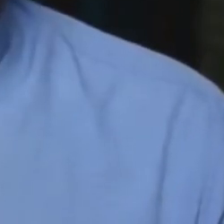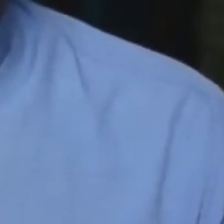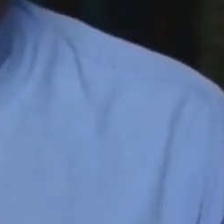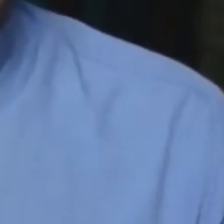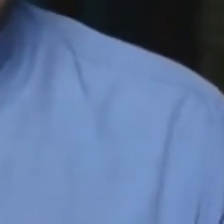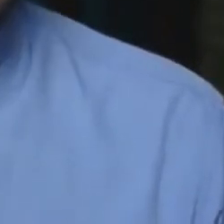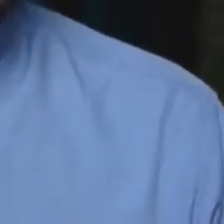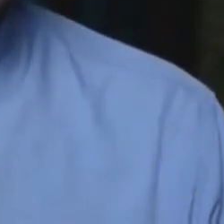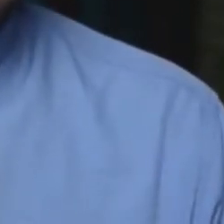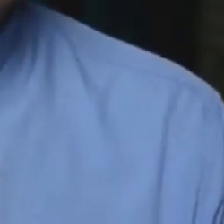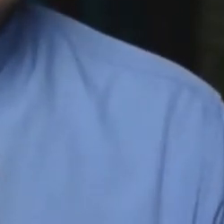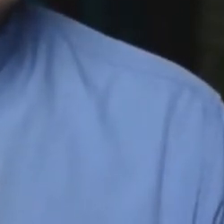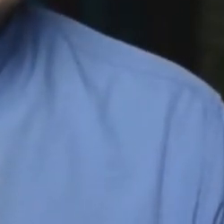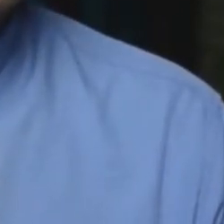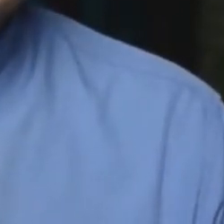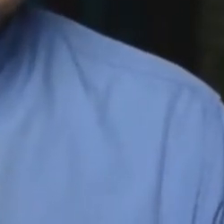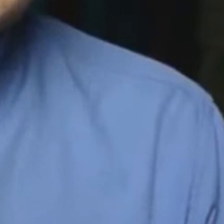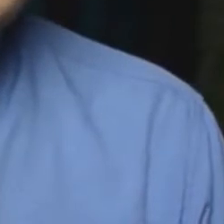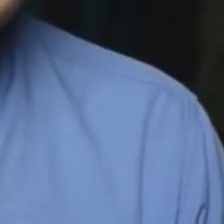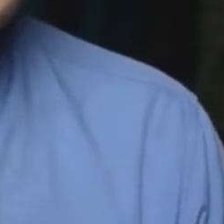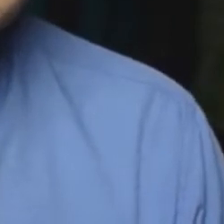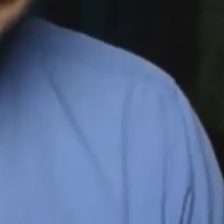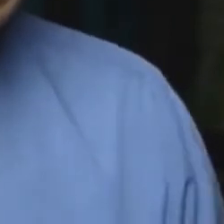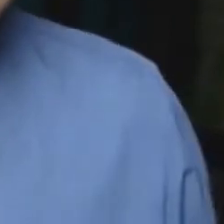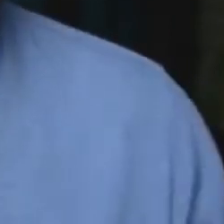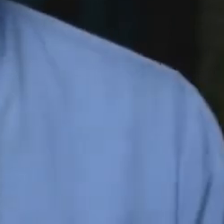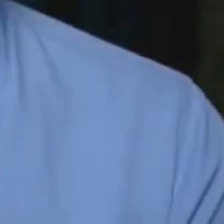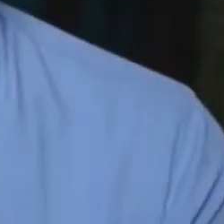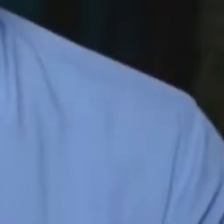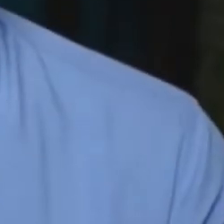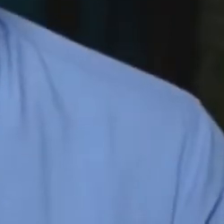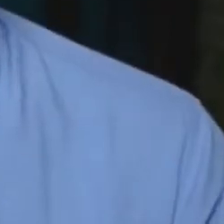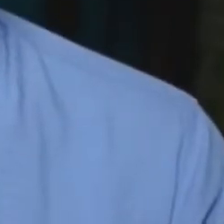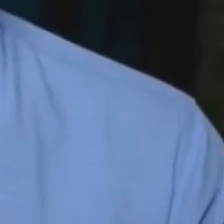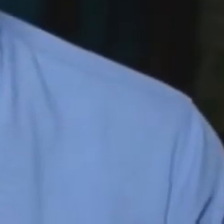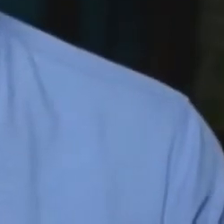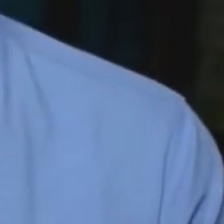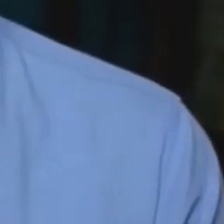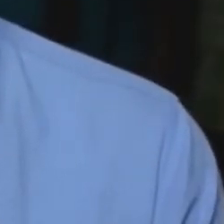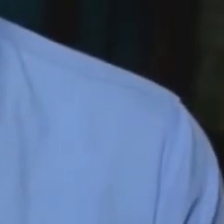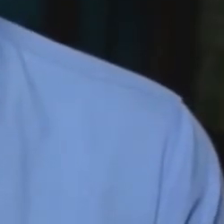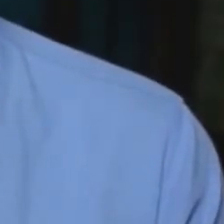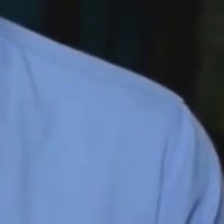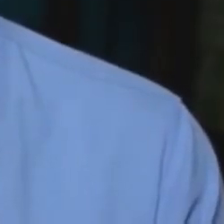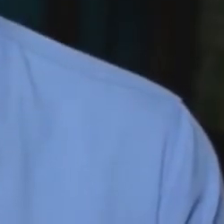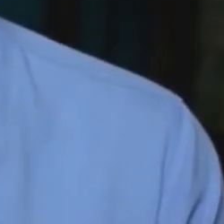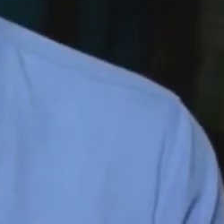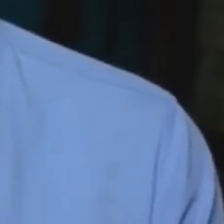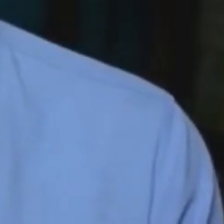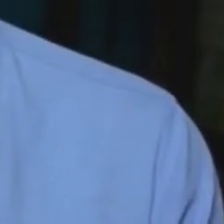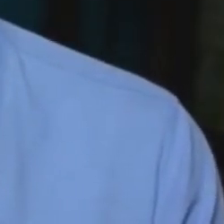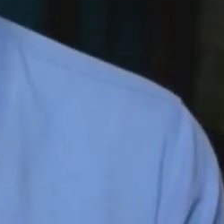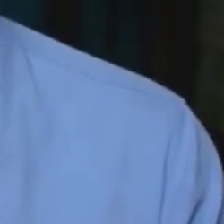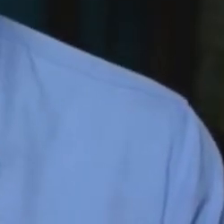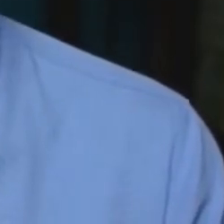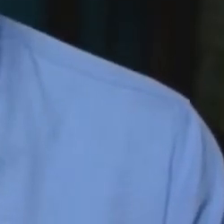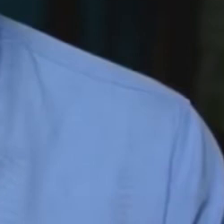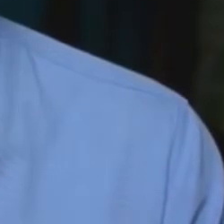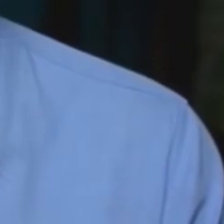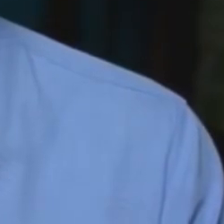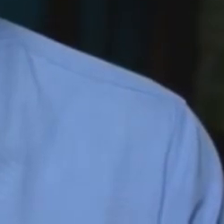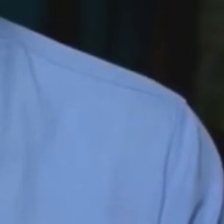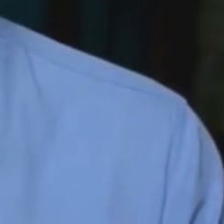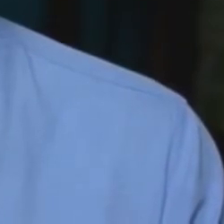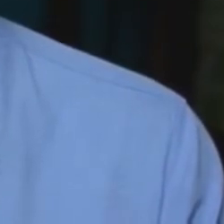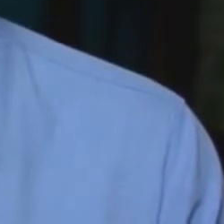się w spotykanie z Panem Jezusem Chrystusem, bo taki cel jest Adwentu, czyli przygotować się na